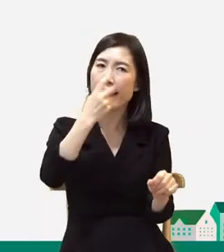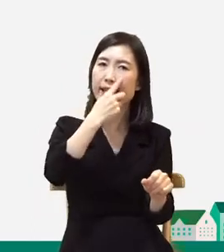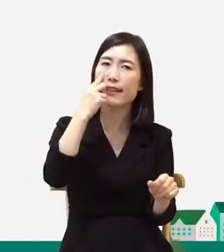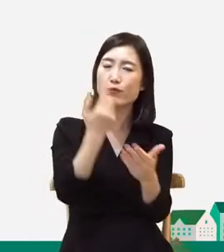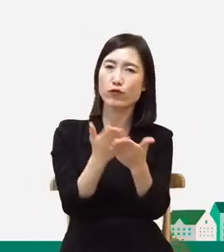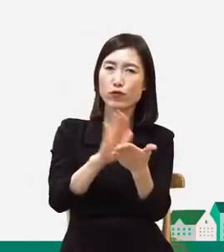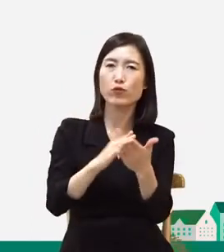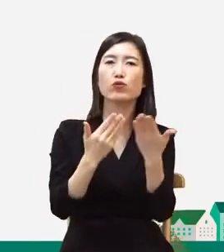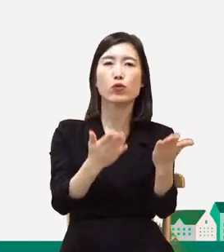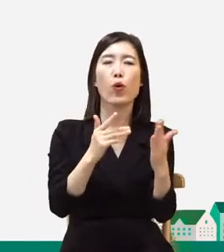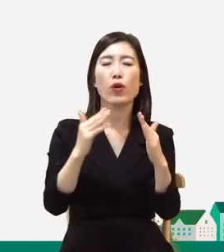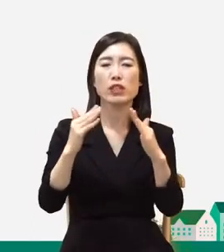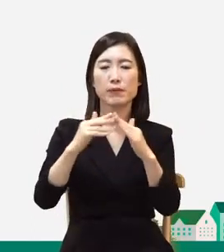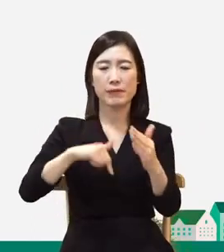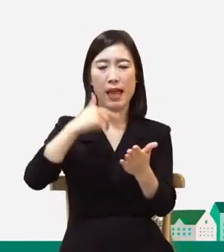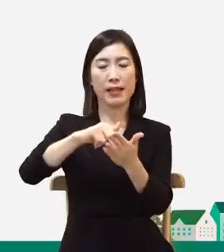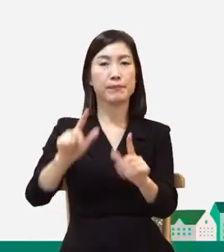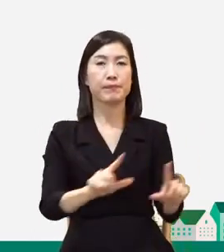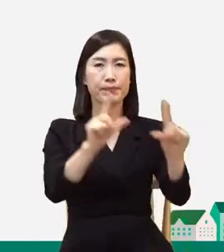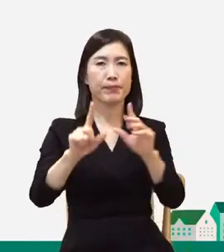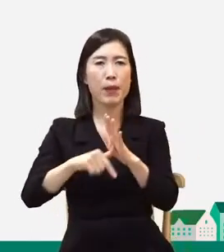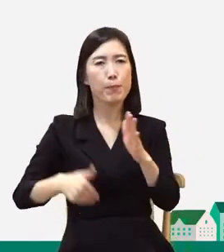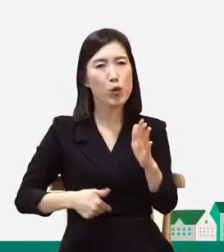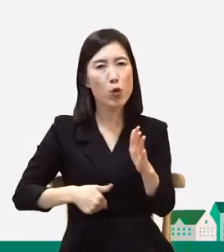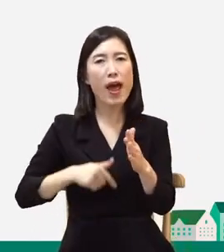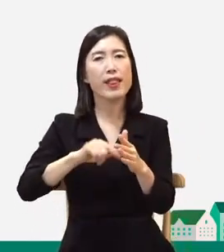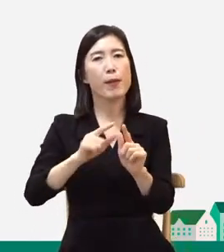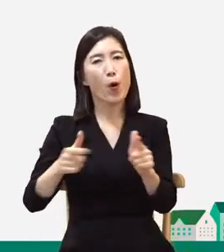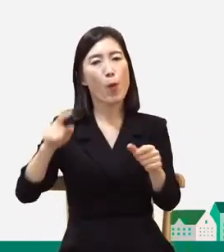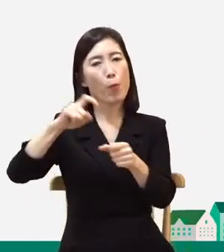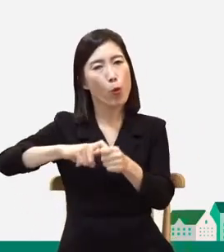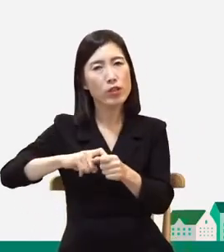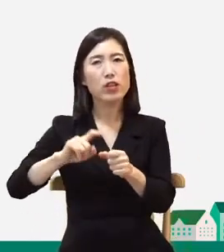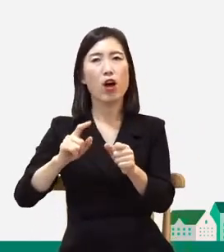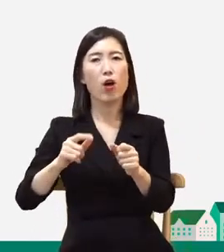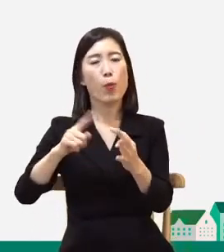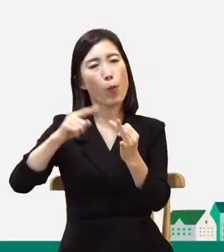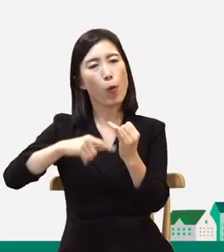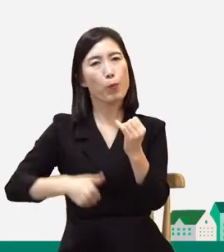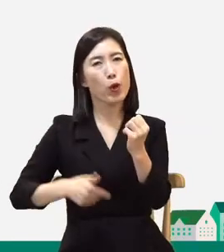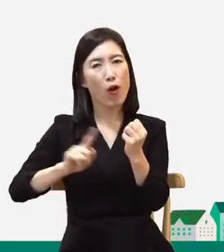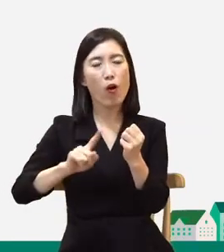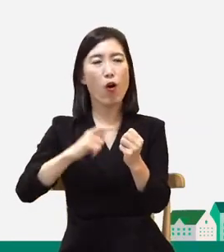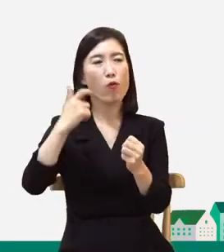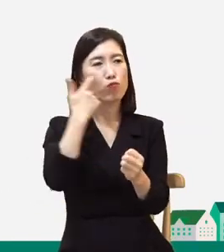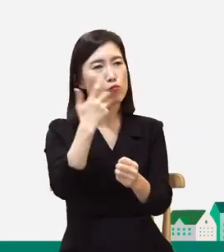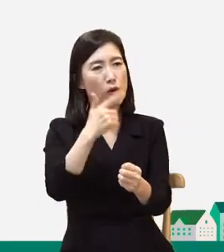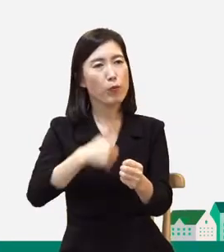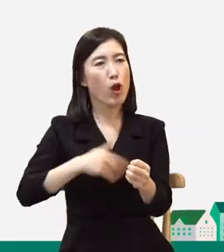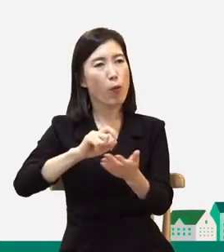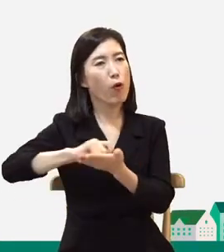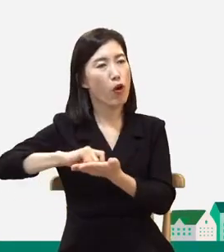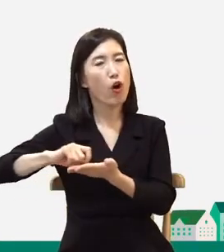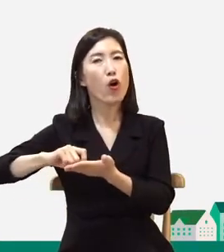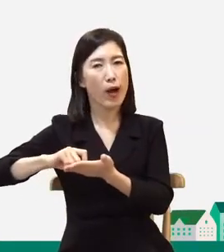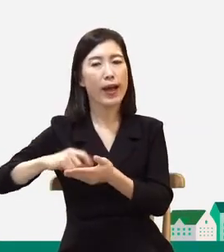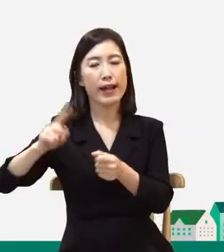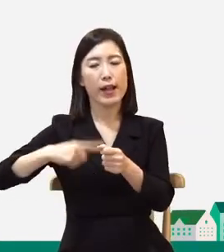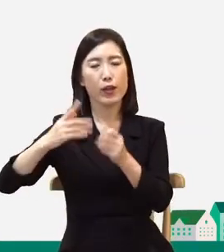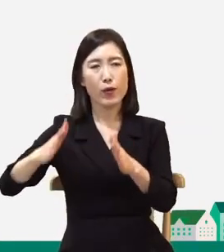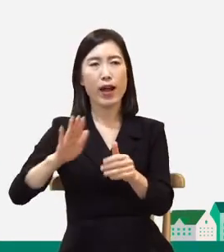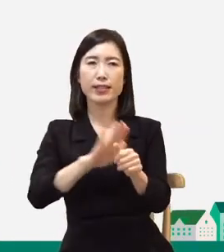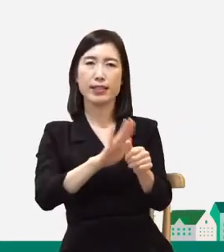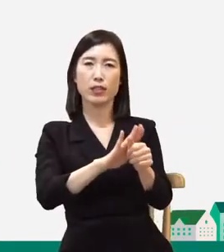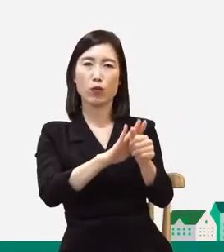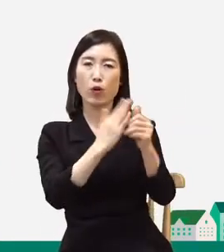뭐 자립을 하는 데 있어서 필요한 목적 같은 거를 욕구를 파악하고 1년 동안 실천을 하도록 지원해주고